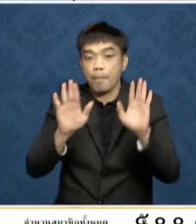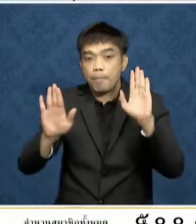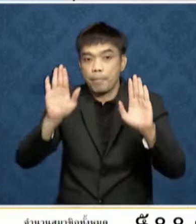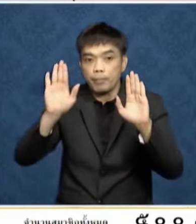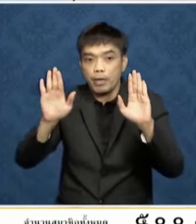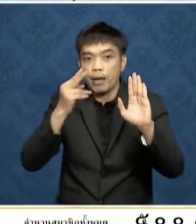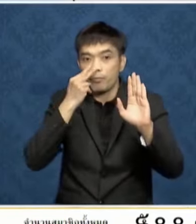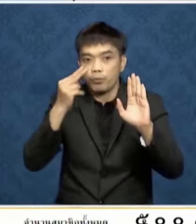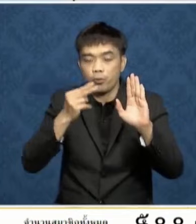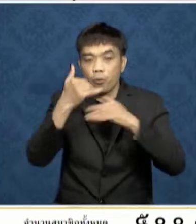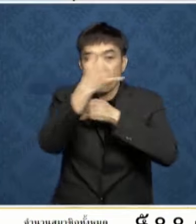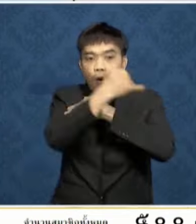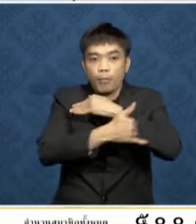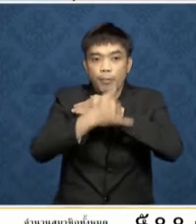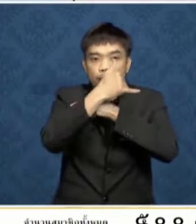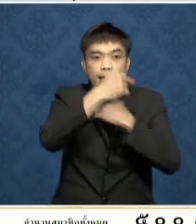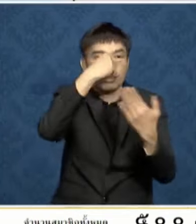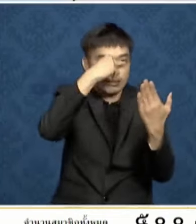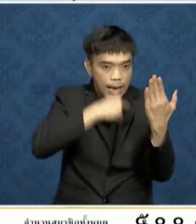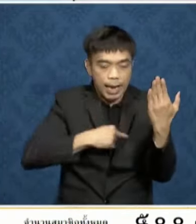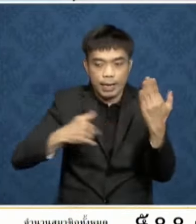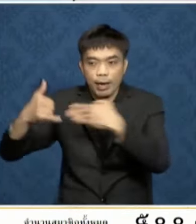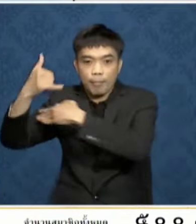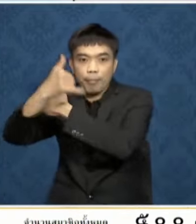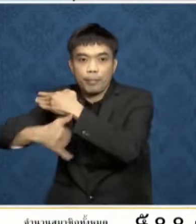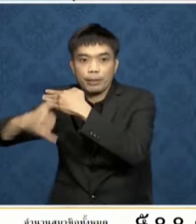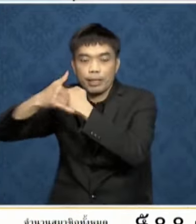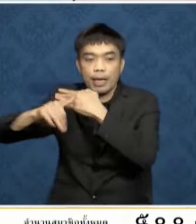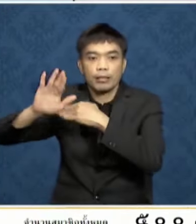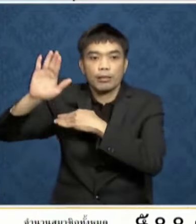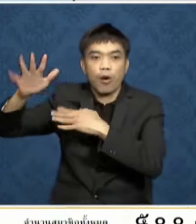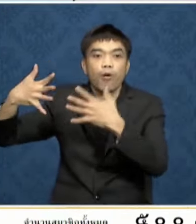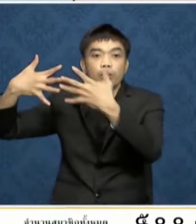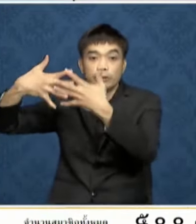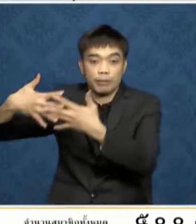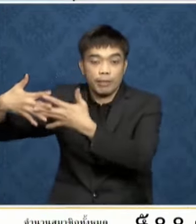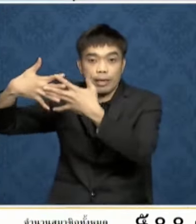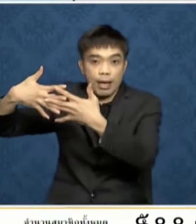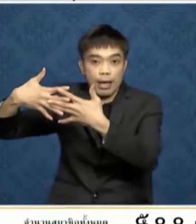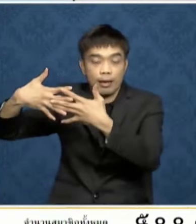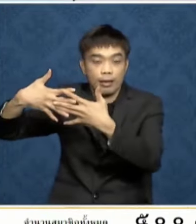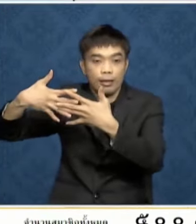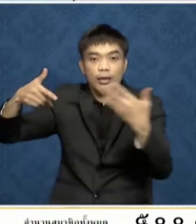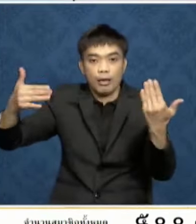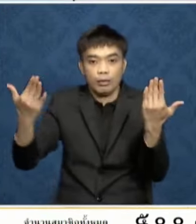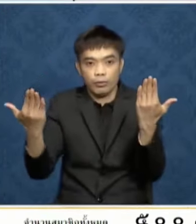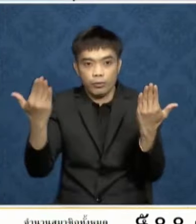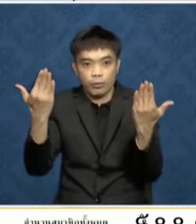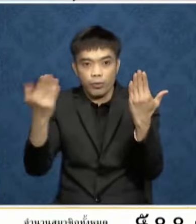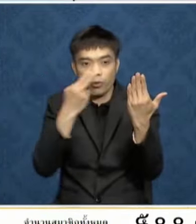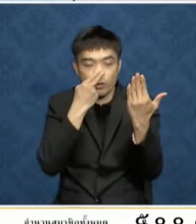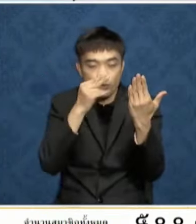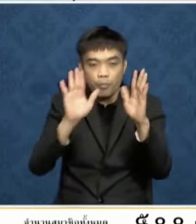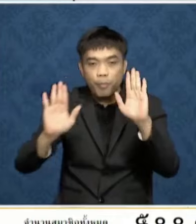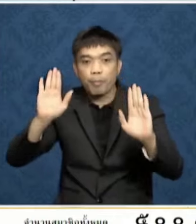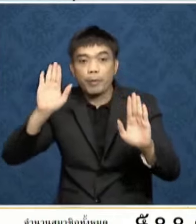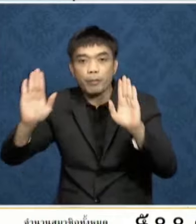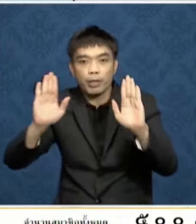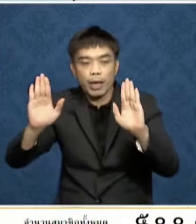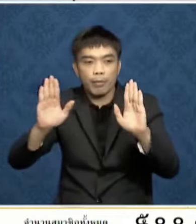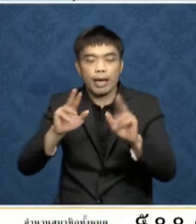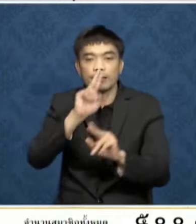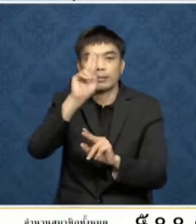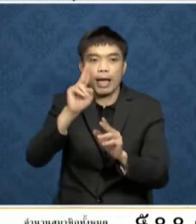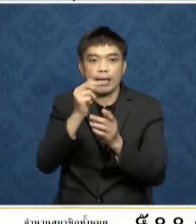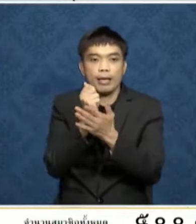บอยางบมนอย่เชนประเทศสหรัฐอเมริกาหากเราดสวส่นกใช้จายงบประมาณของเขาจาก